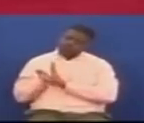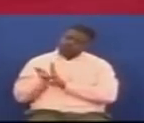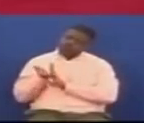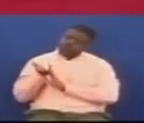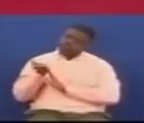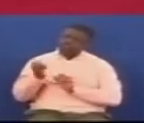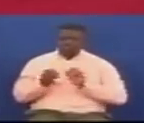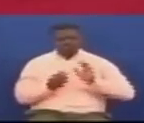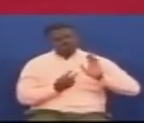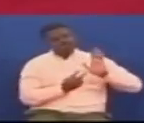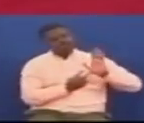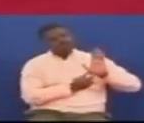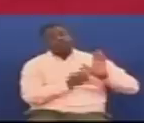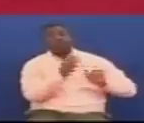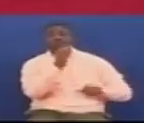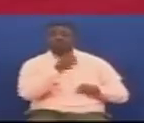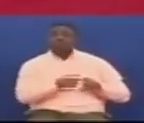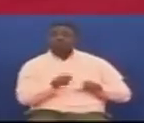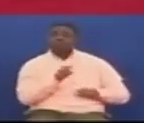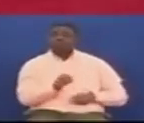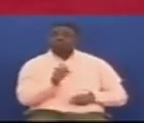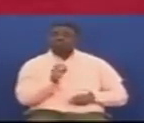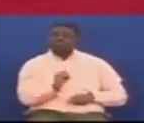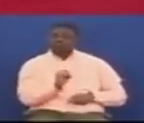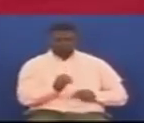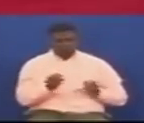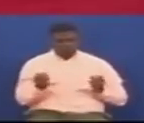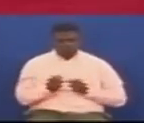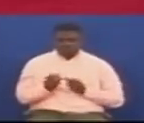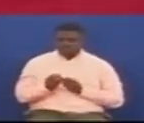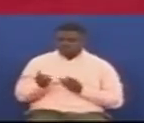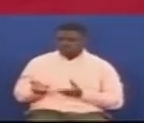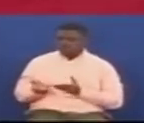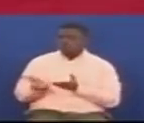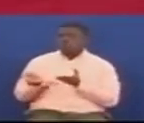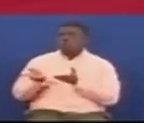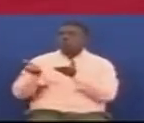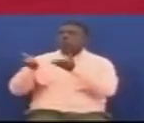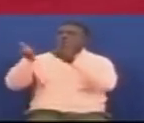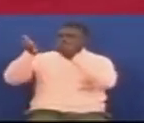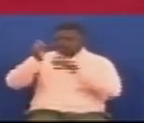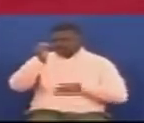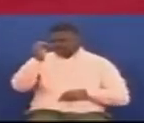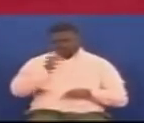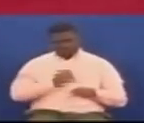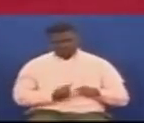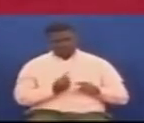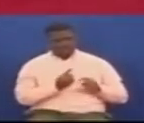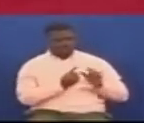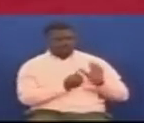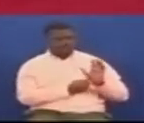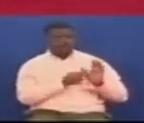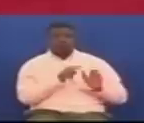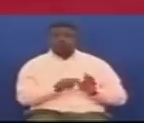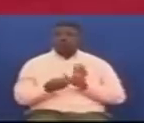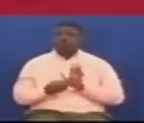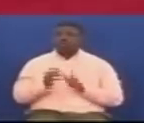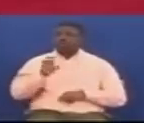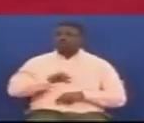7.0% mwaka 2018 ikilinganishwa na ukuaji wa 6.8% mwaka